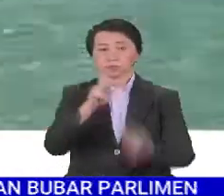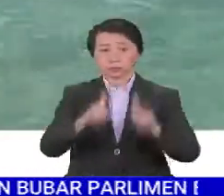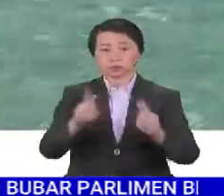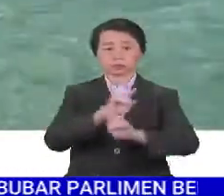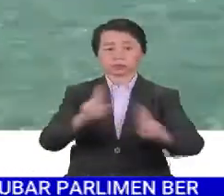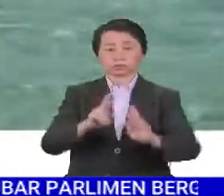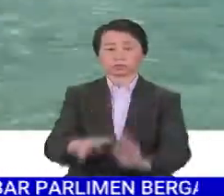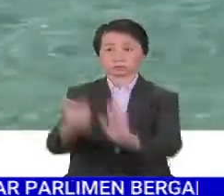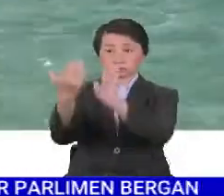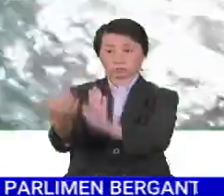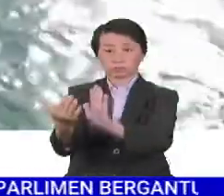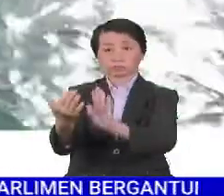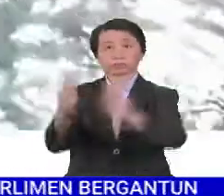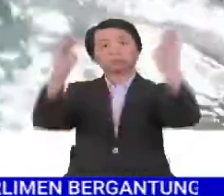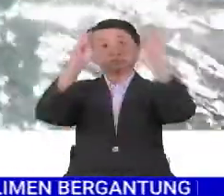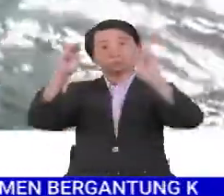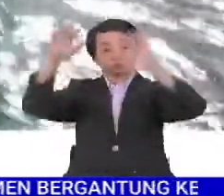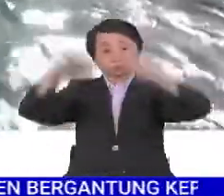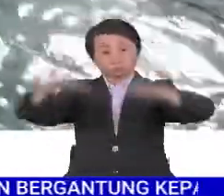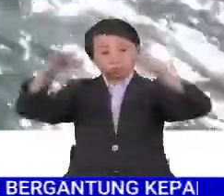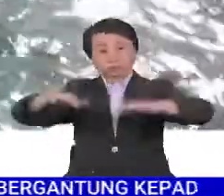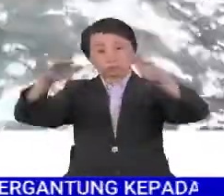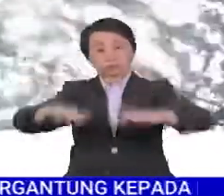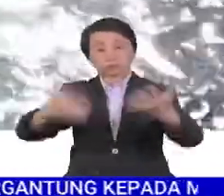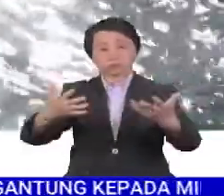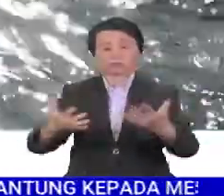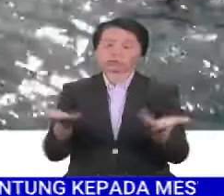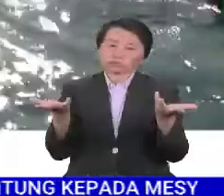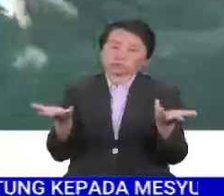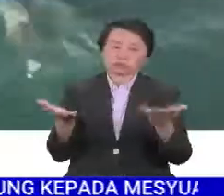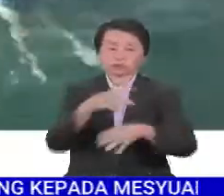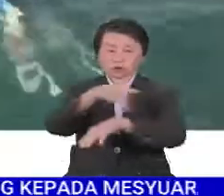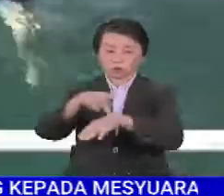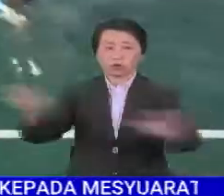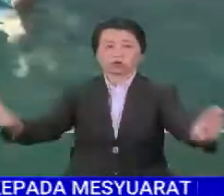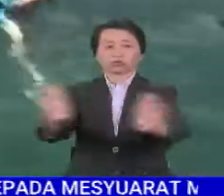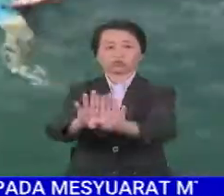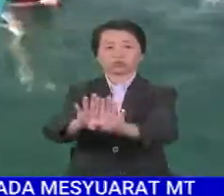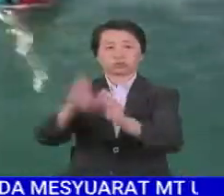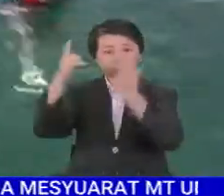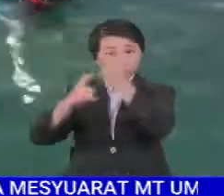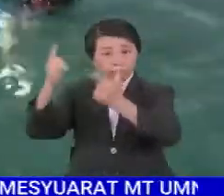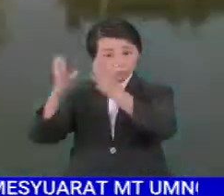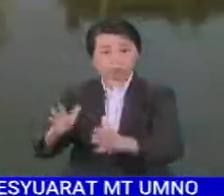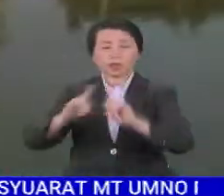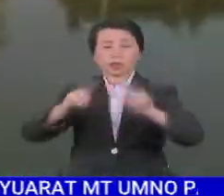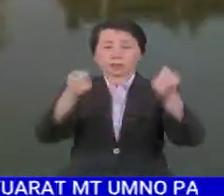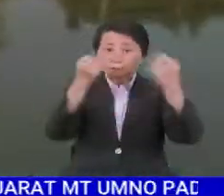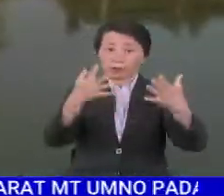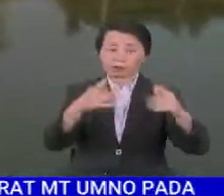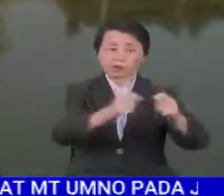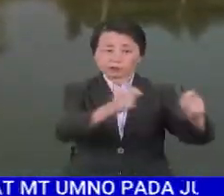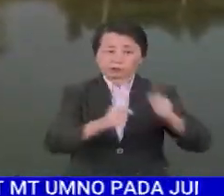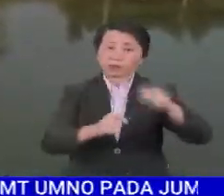bersedia menghadapi musim tengkujuh tahun ini jelasnya meskipun Pulau ditutup untuk pelancung namun banyak lagi